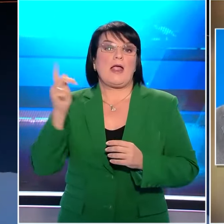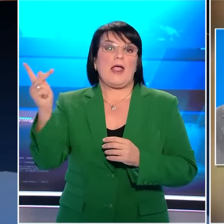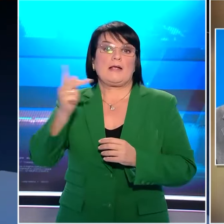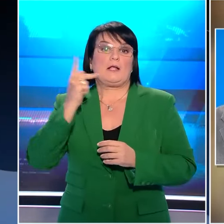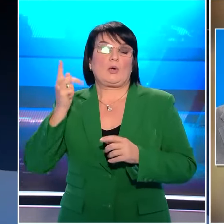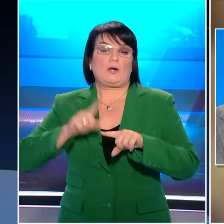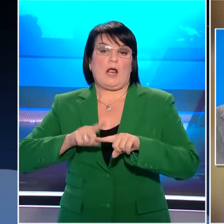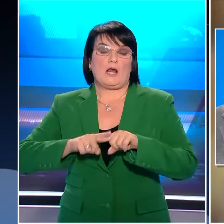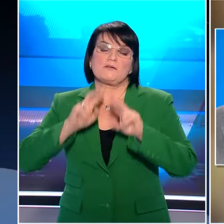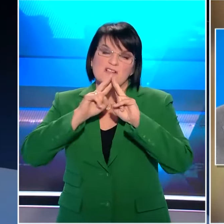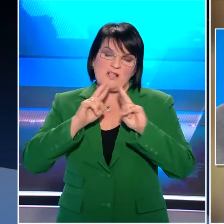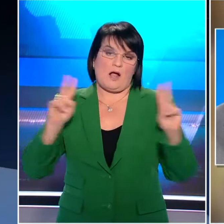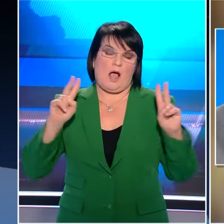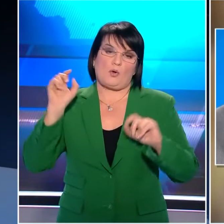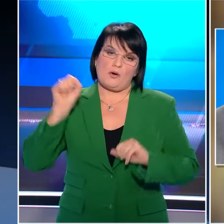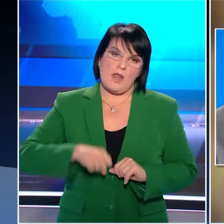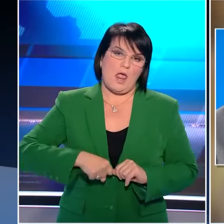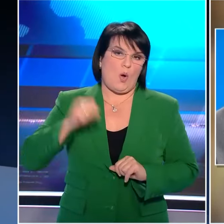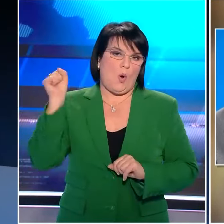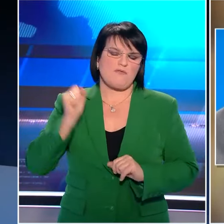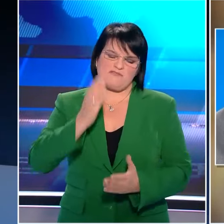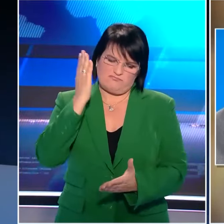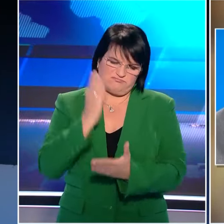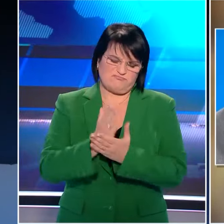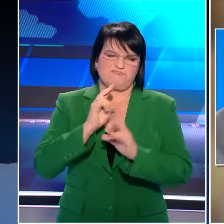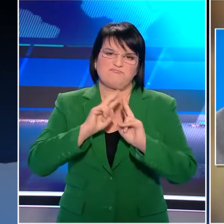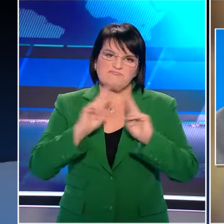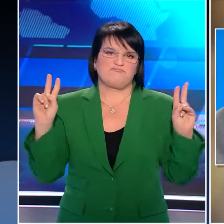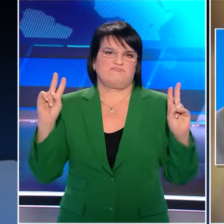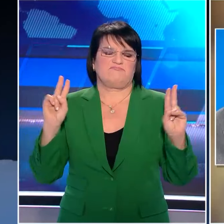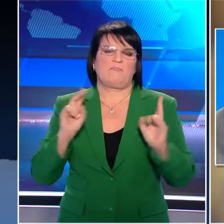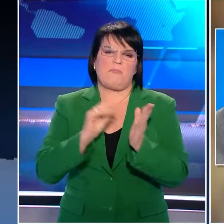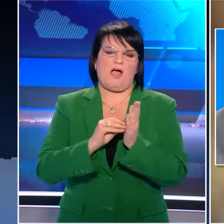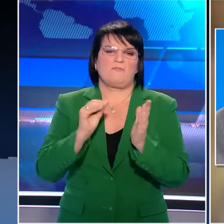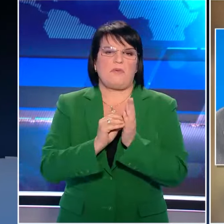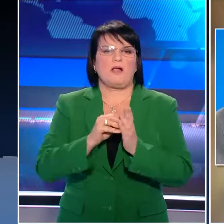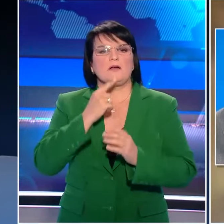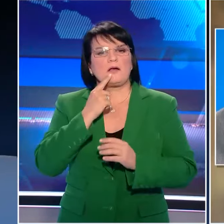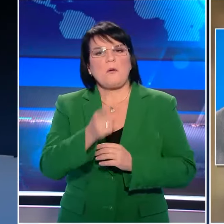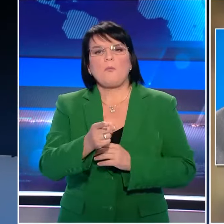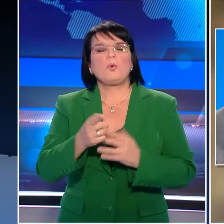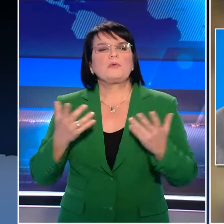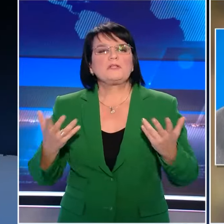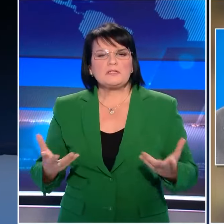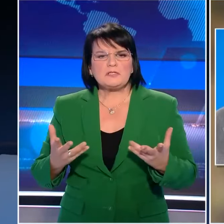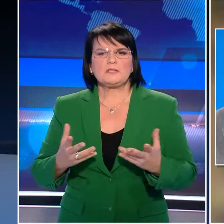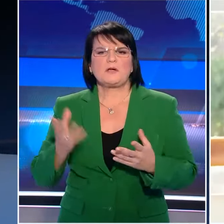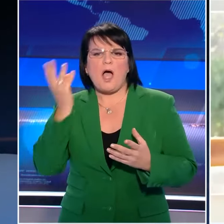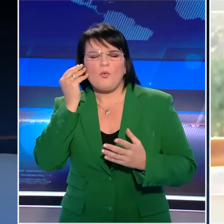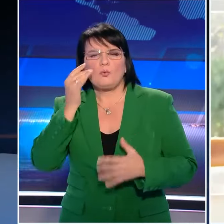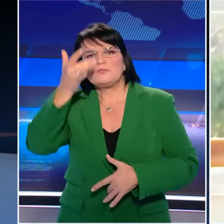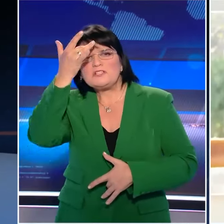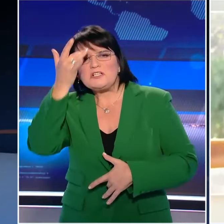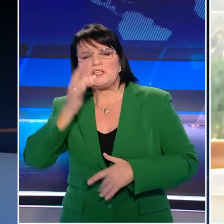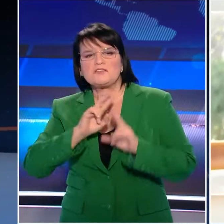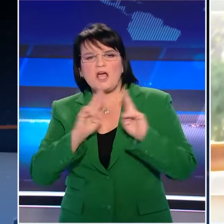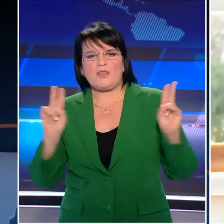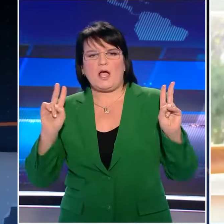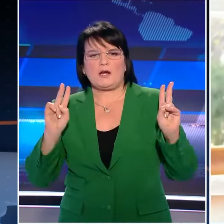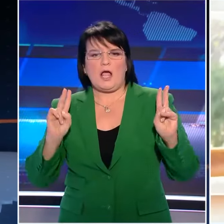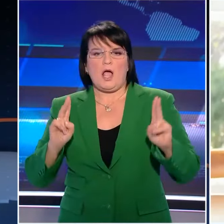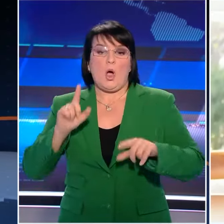ξεκάθαρη θέση υπέρ ή κατά σε κάτι το οποίο, επαναλαμβάνω, θα πρέπει κανείς να λειτουργήσει, ναι, κυρίως ακούγοντας τη συνείδησή του. Έθεσε ορισμένα